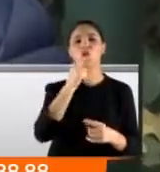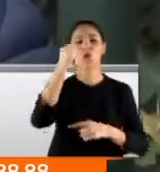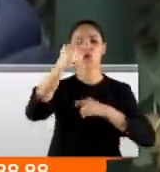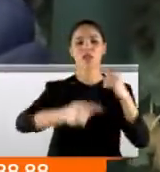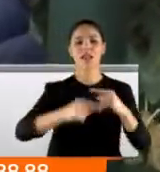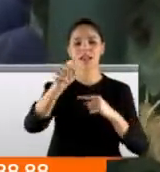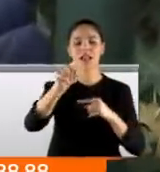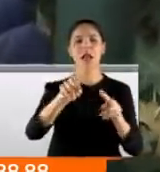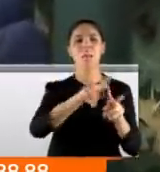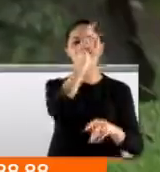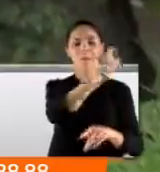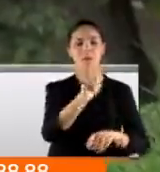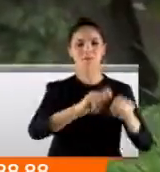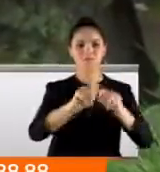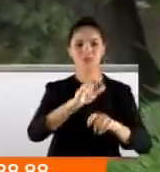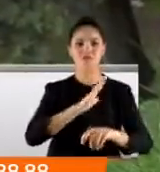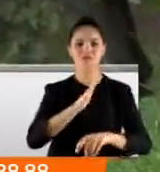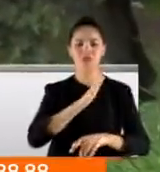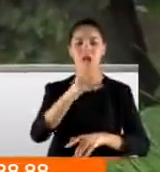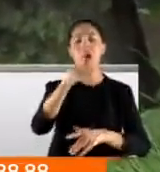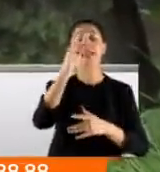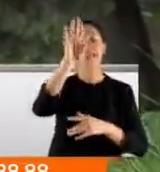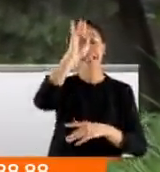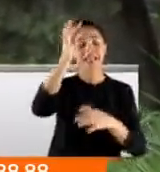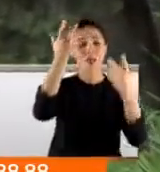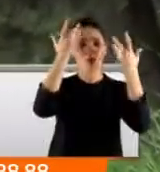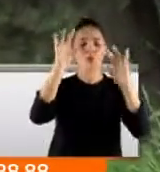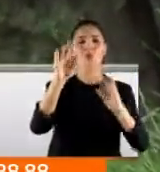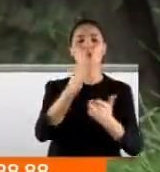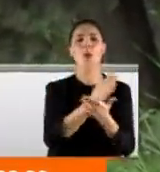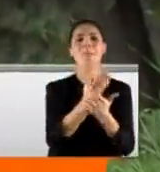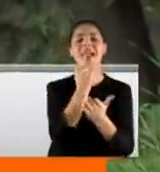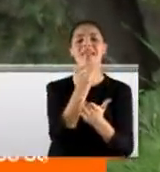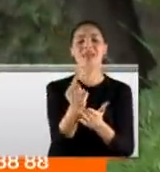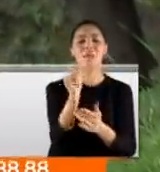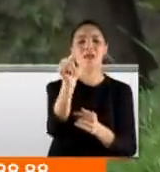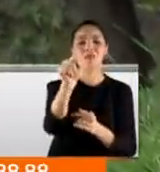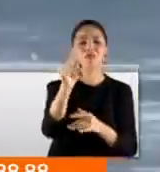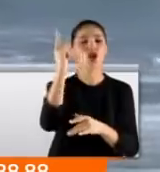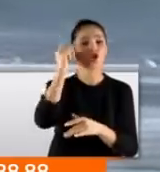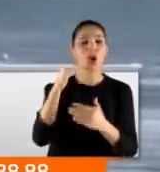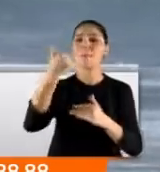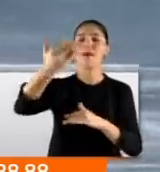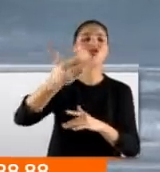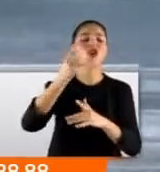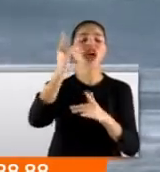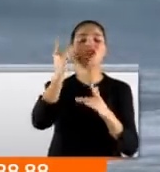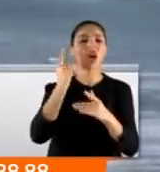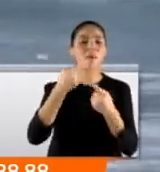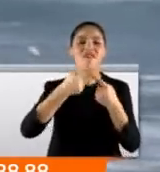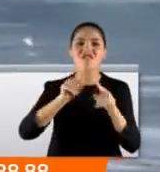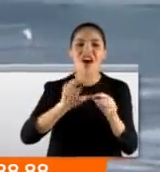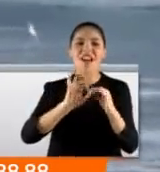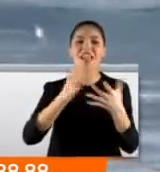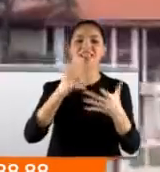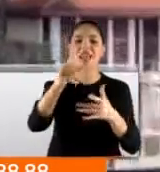Mehmet Vani Efendi tarafından yaptırıldı. İstanbul'un kültür miraslarından biriydi tarihi Vaniköy Camisi. Onu diğer camilerden ayıran bir özelliği